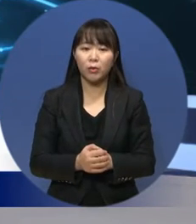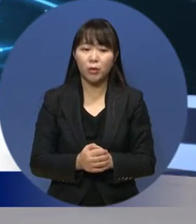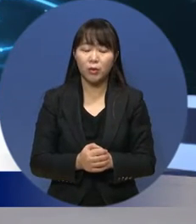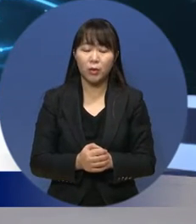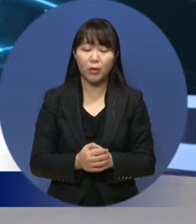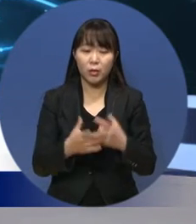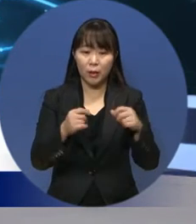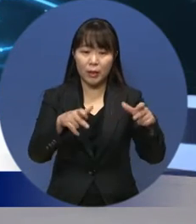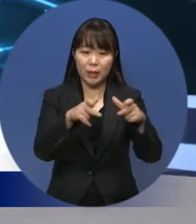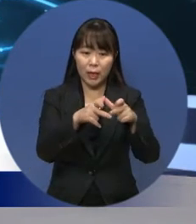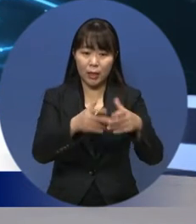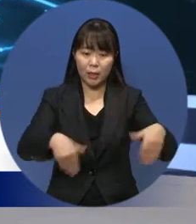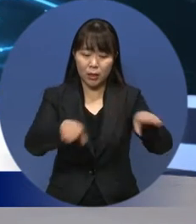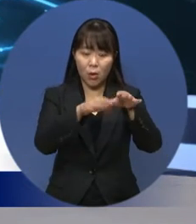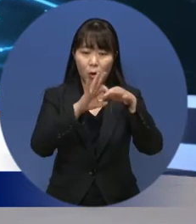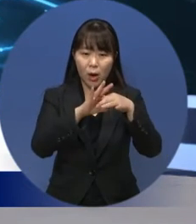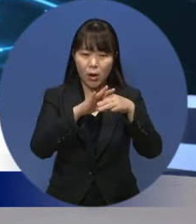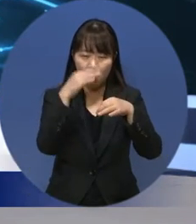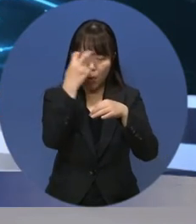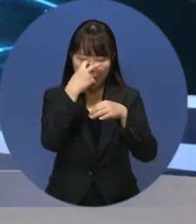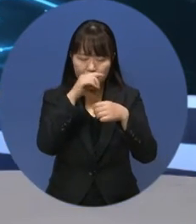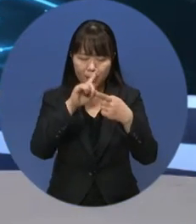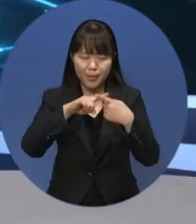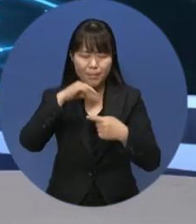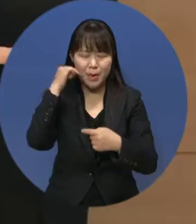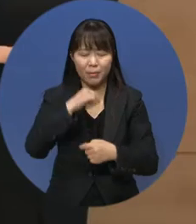장애인 시설에 대한 관리도 강화됩니다